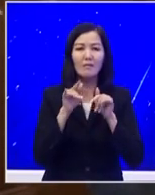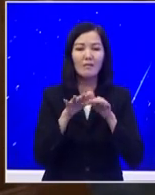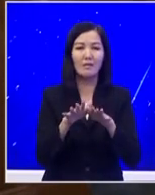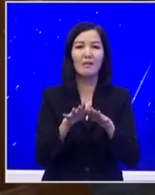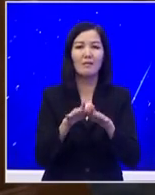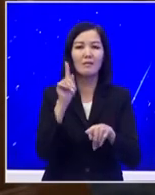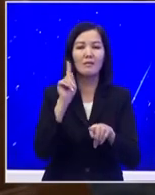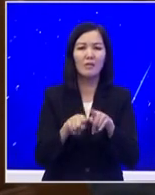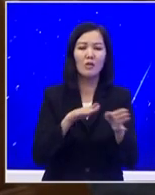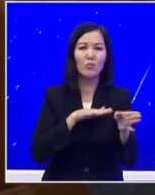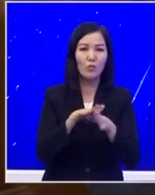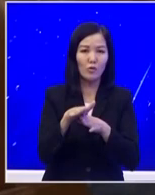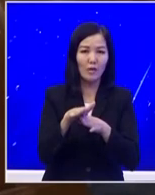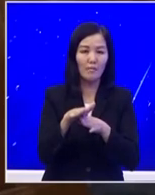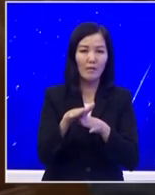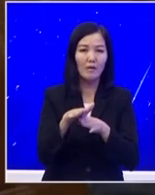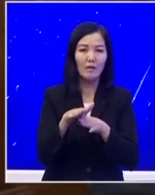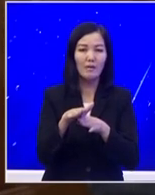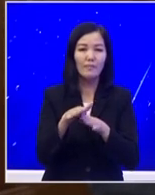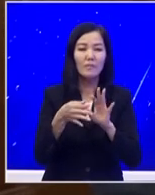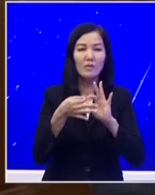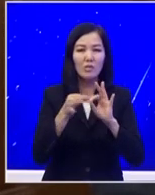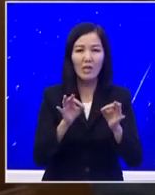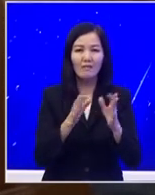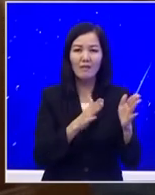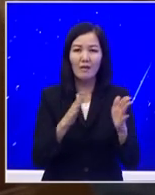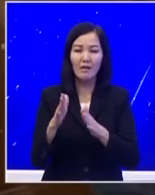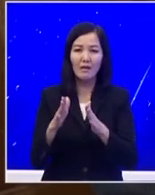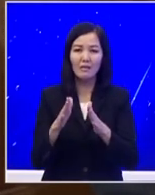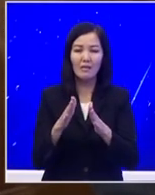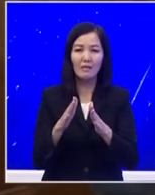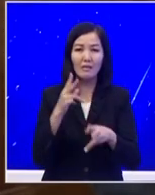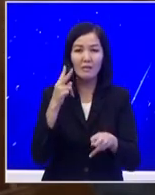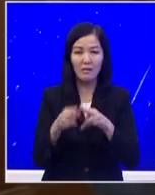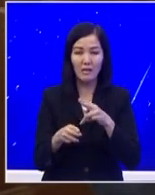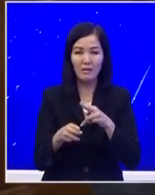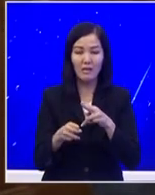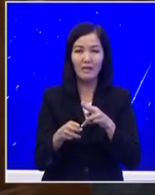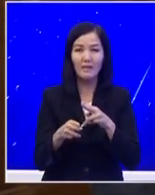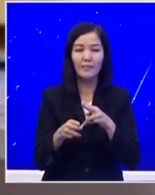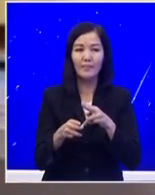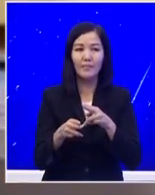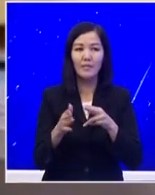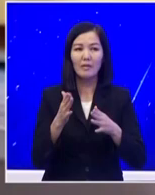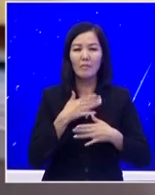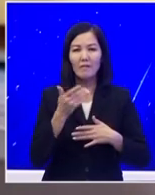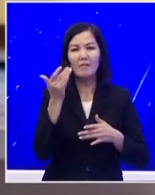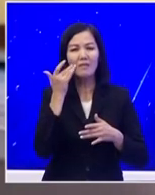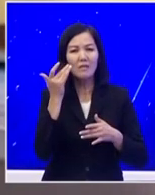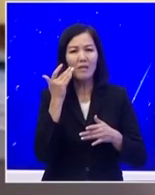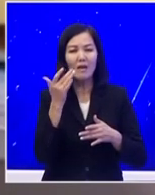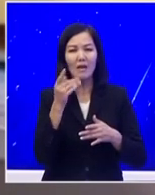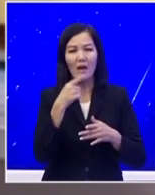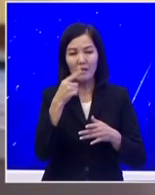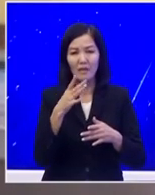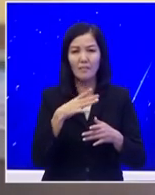тапсырманды орнымен тым жақсы орындайды. Мен арғашын жүрген жерімде